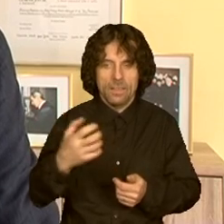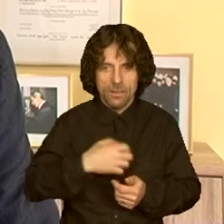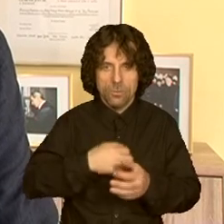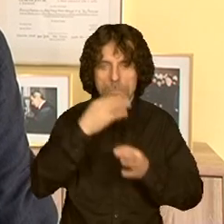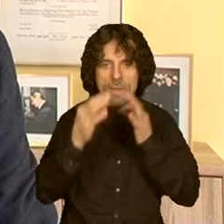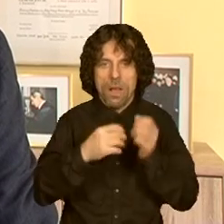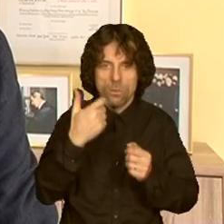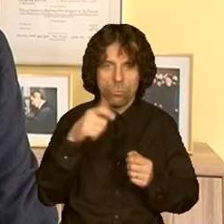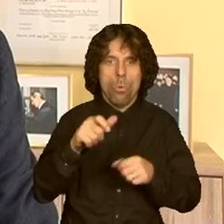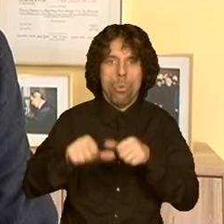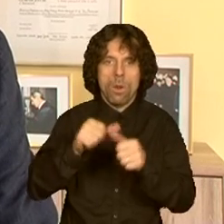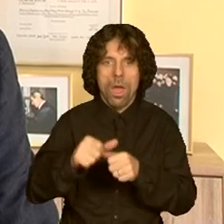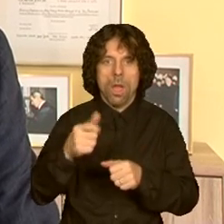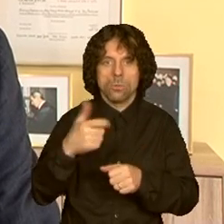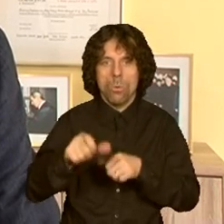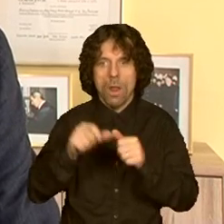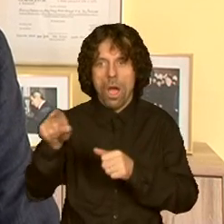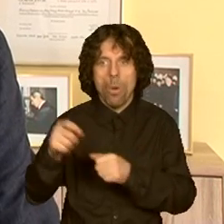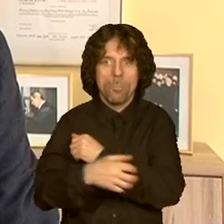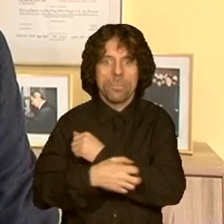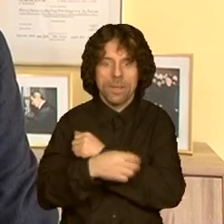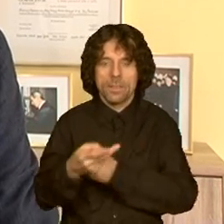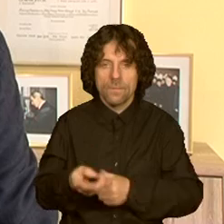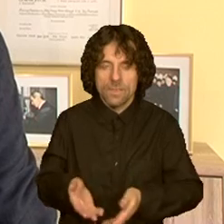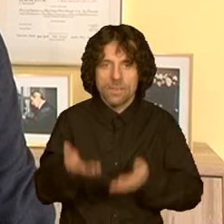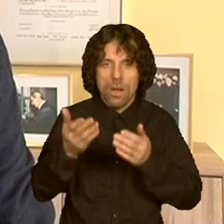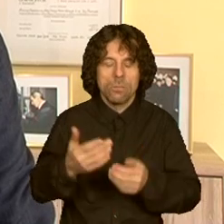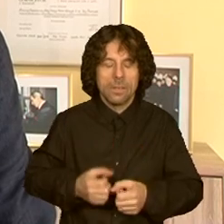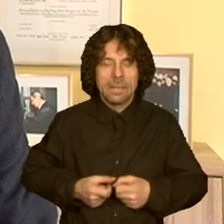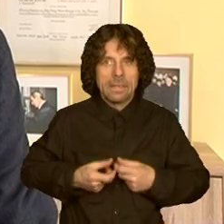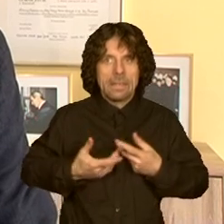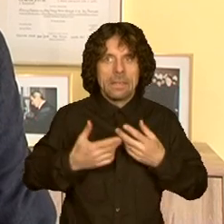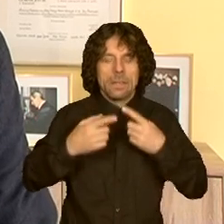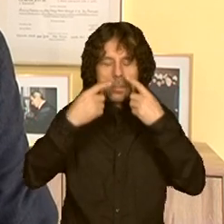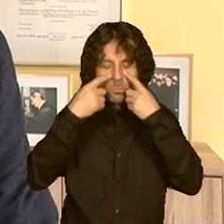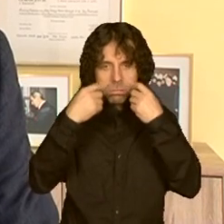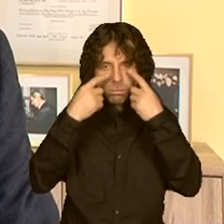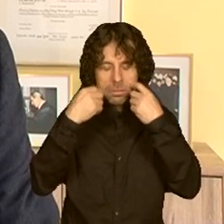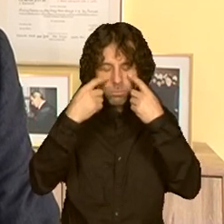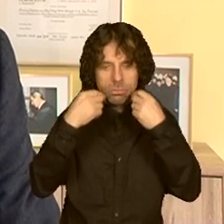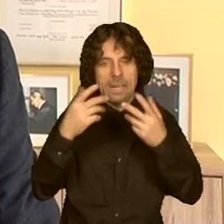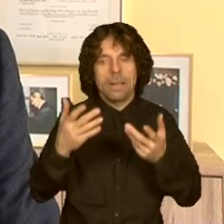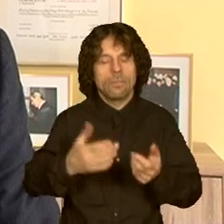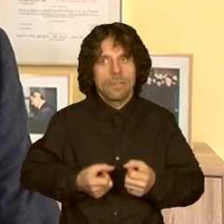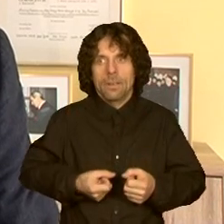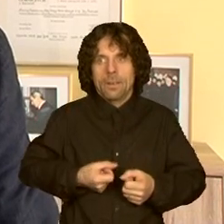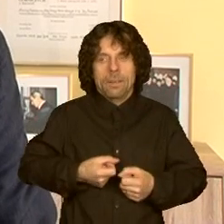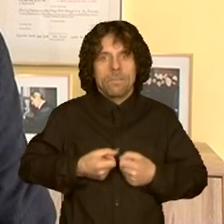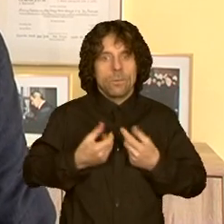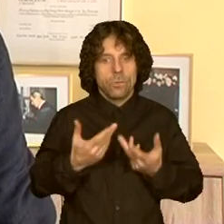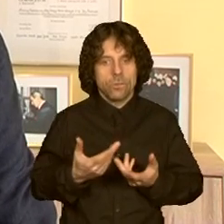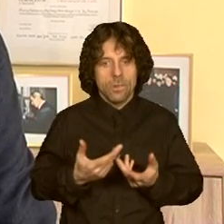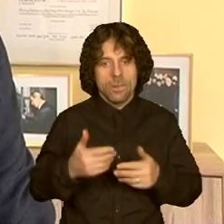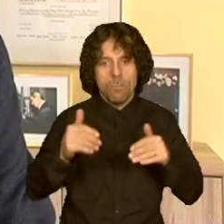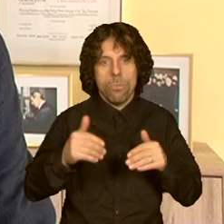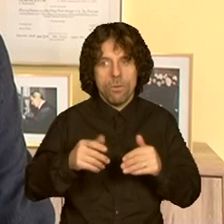panu dyrektorowi 100 lat, a on biedny wstał wzruszony, popłakał się, ale przynajmniej